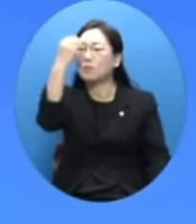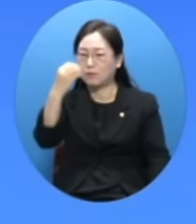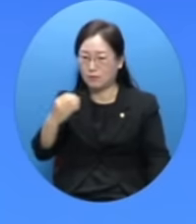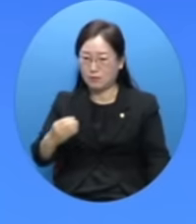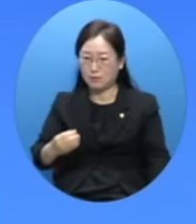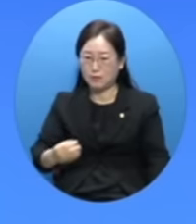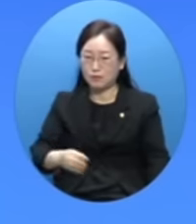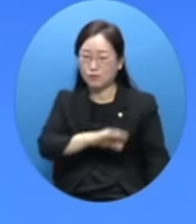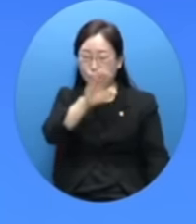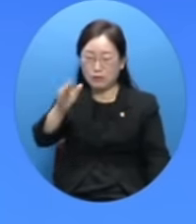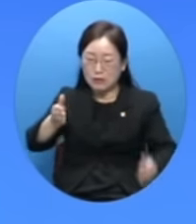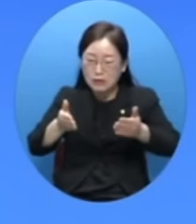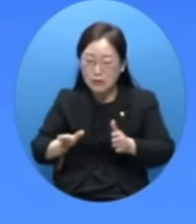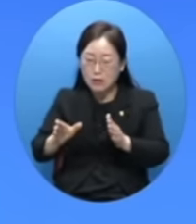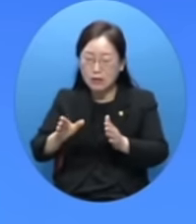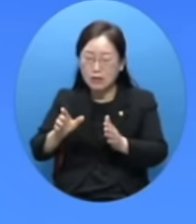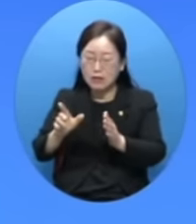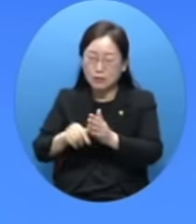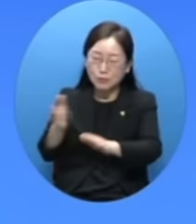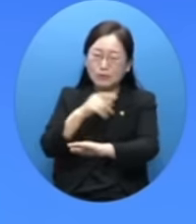태생적으로 교만합니다.